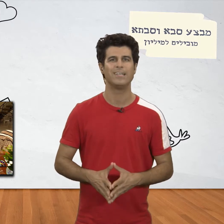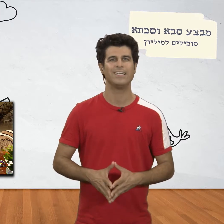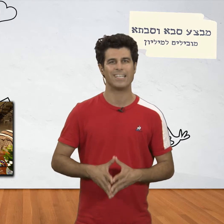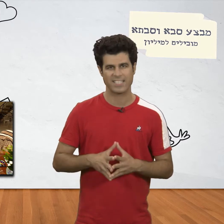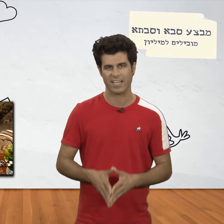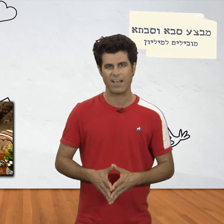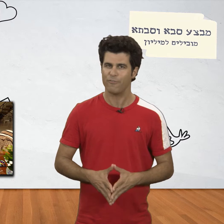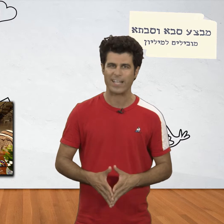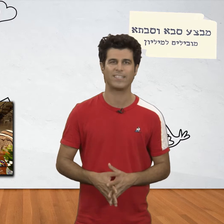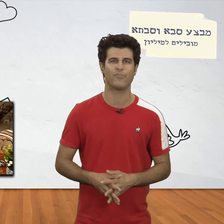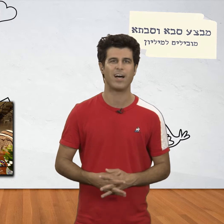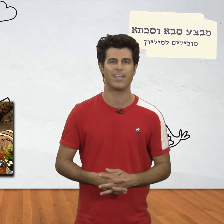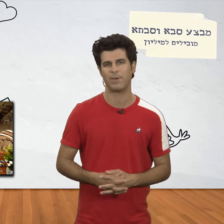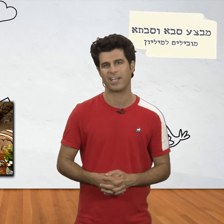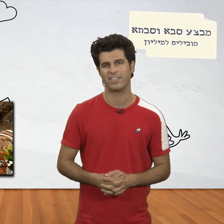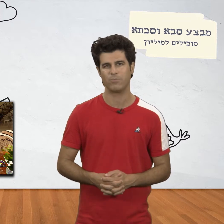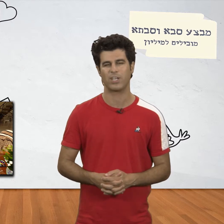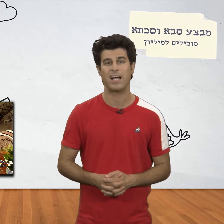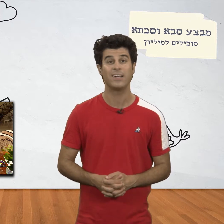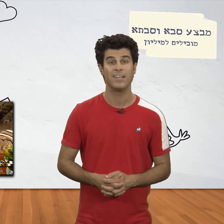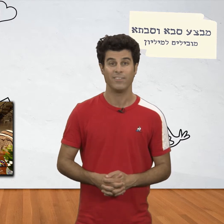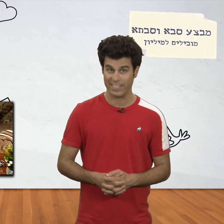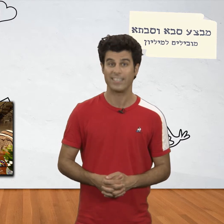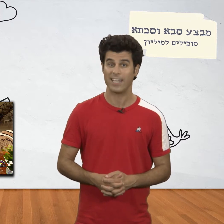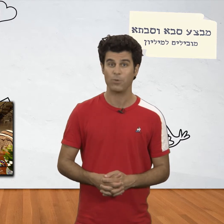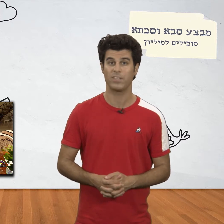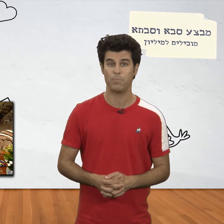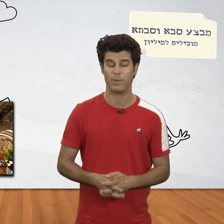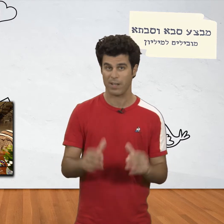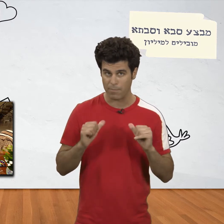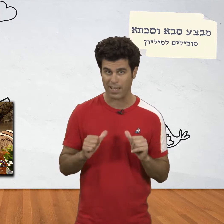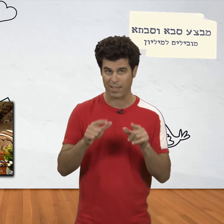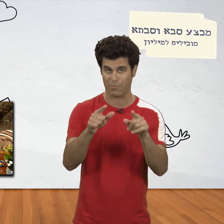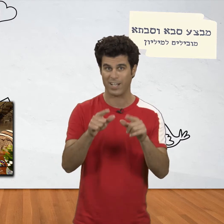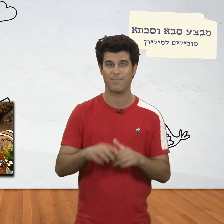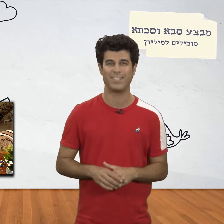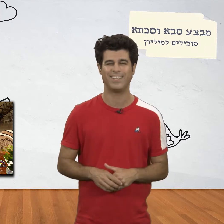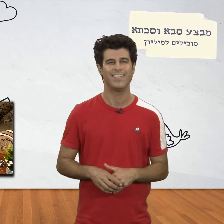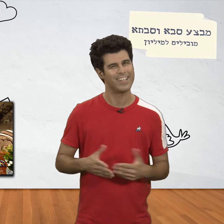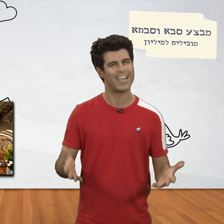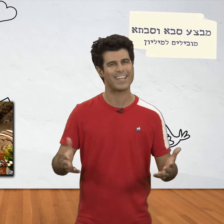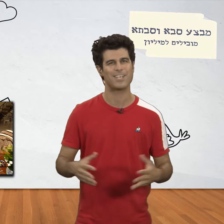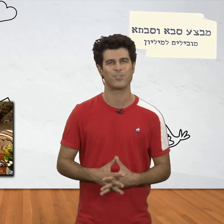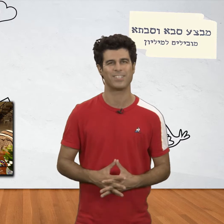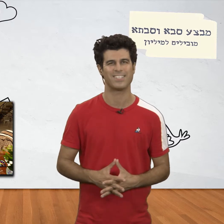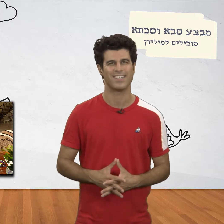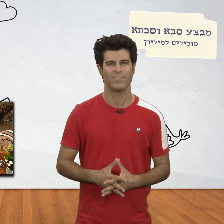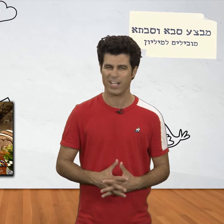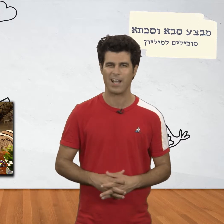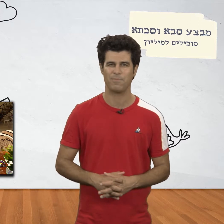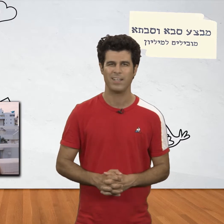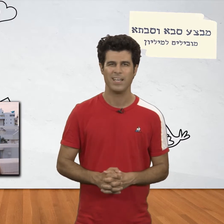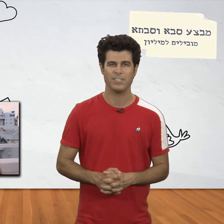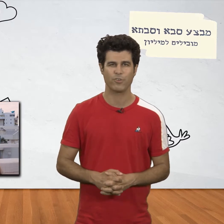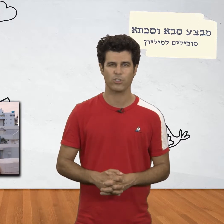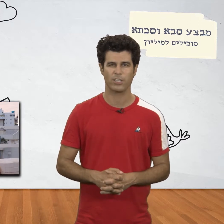ציור, יצירה וכתיבה עם הנכדים שלה, והיא תיתן לנו טיפים, גם לכם וגם לי, איך לעשות את זה.